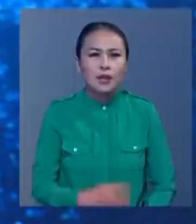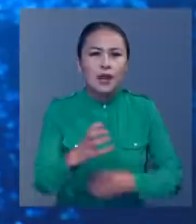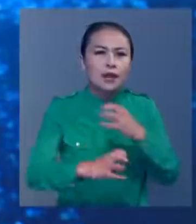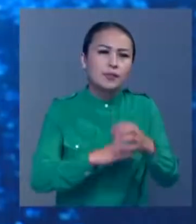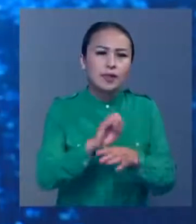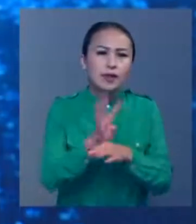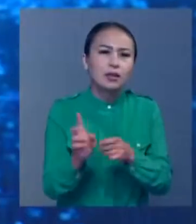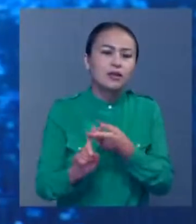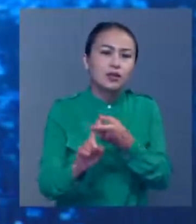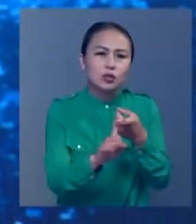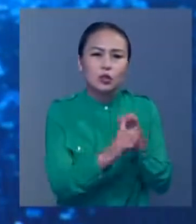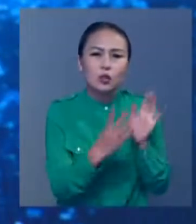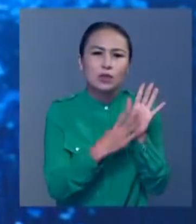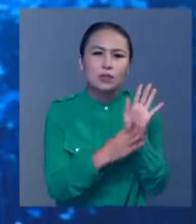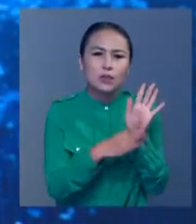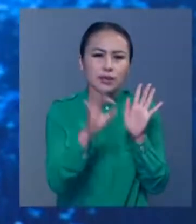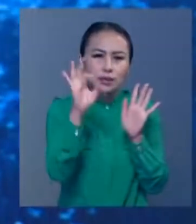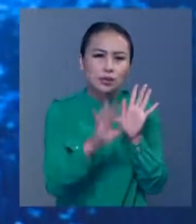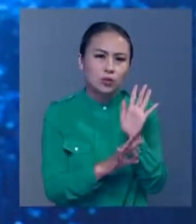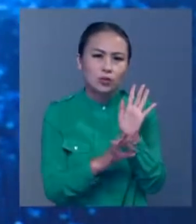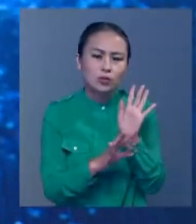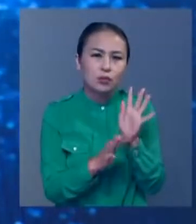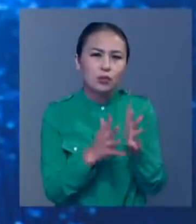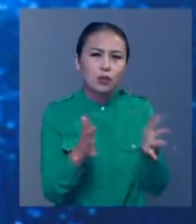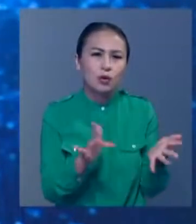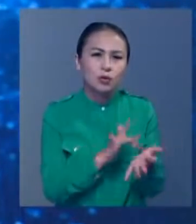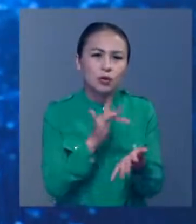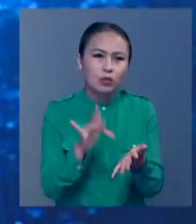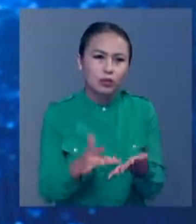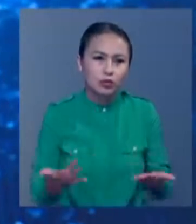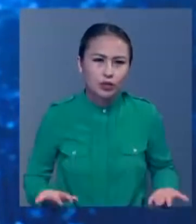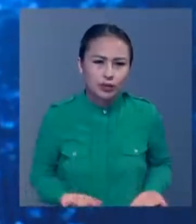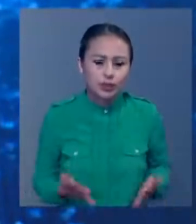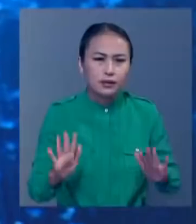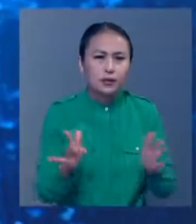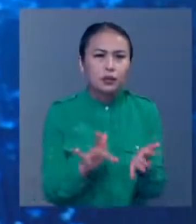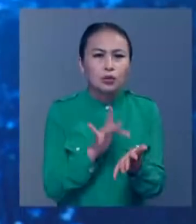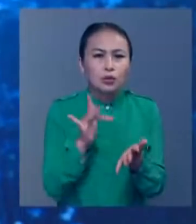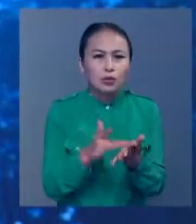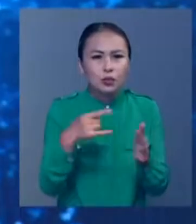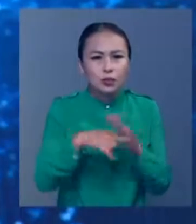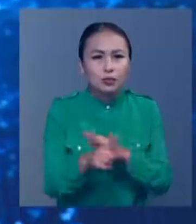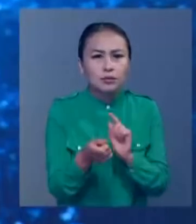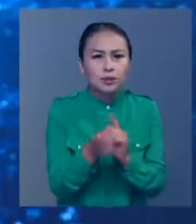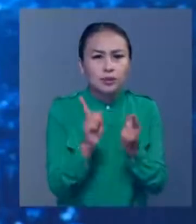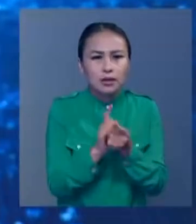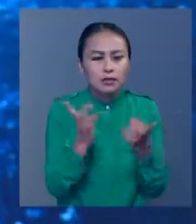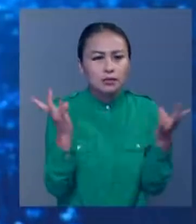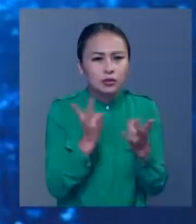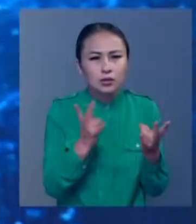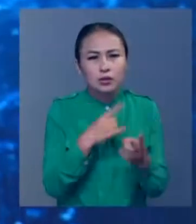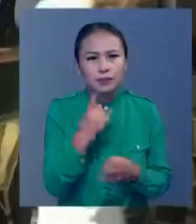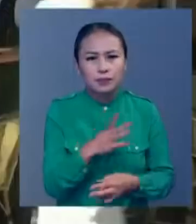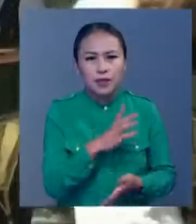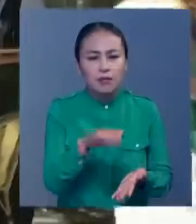Әлемде коронавирус жұқтырғандардың 90%-ке жуығы қала тұрғындары бұл жайт қалалардың құрылымына өзгеріс енгізу керек екенін